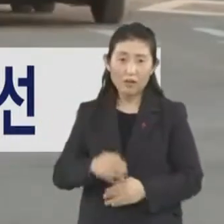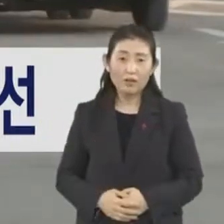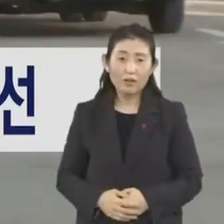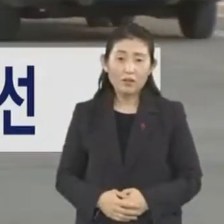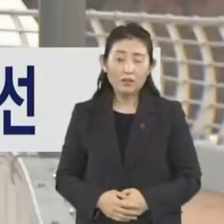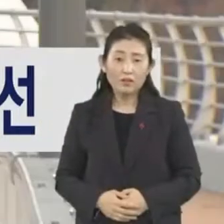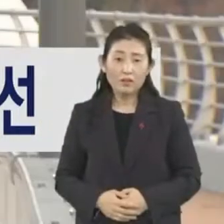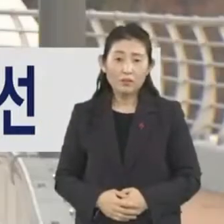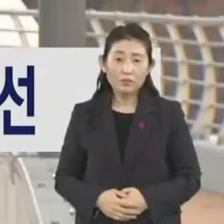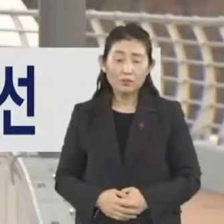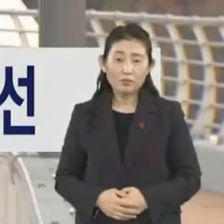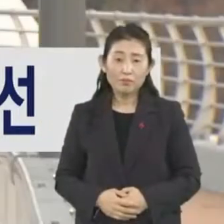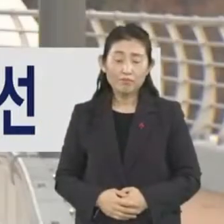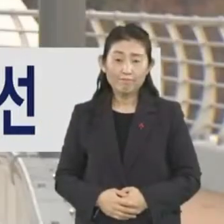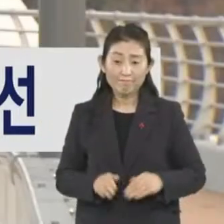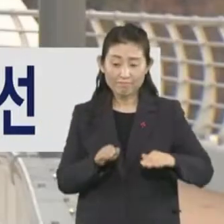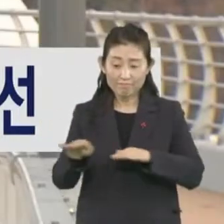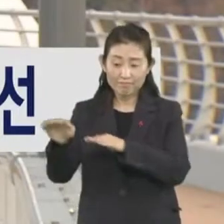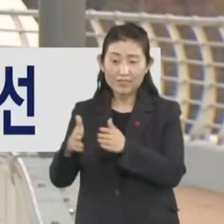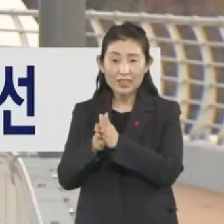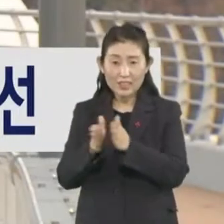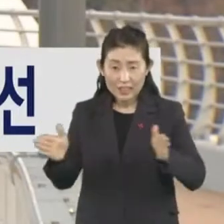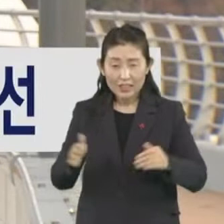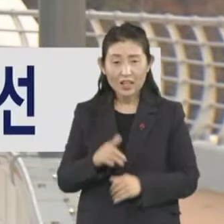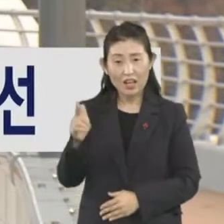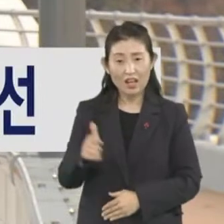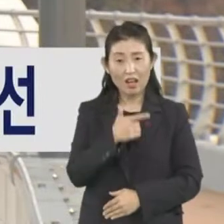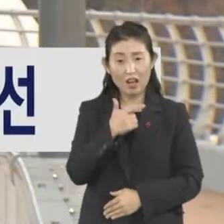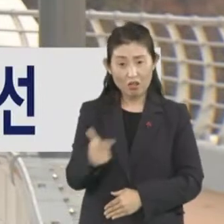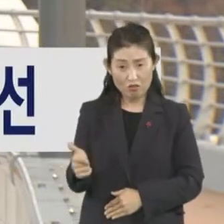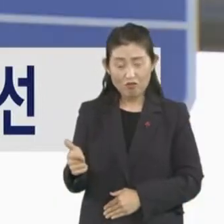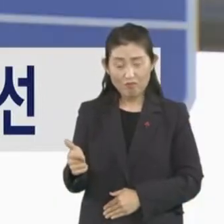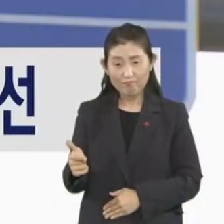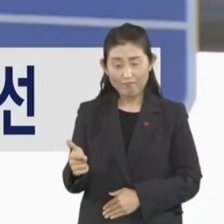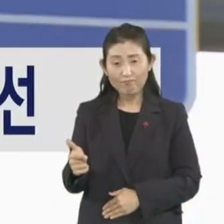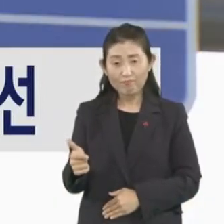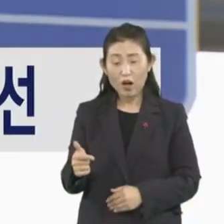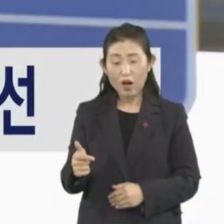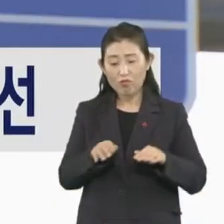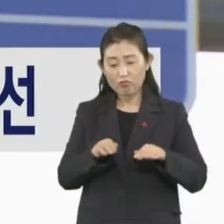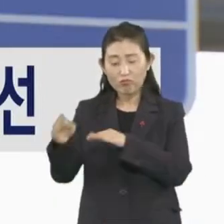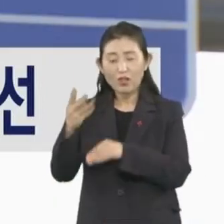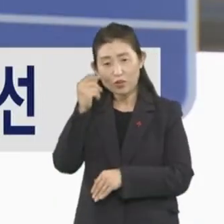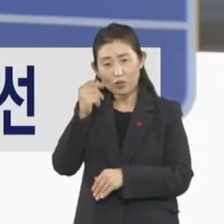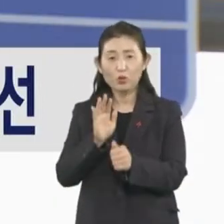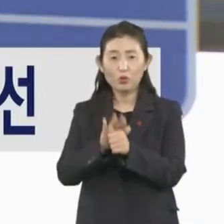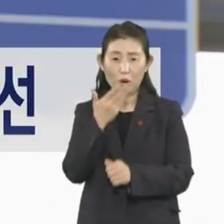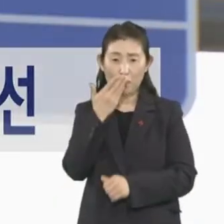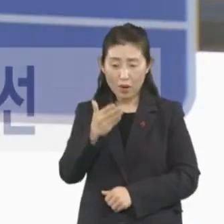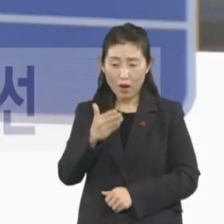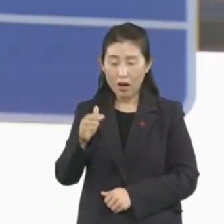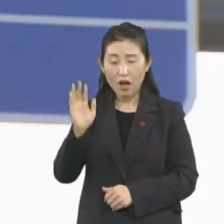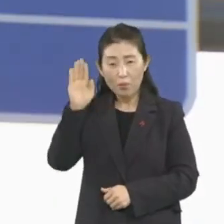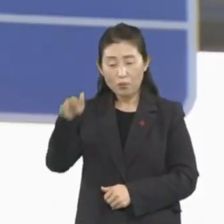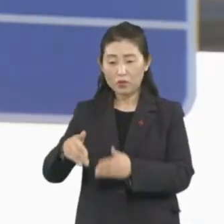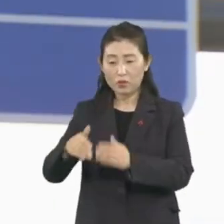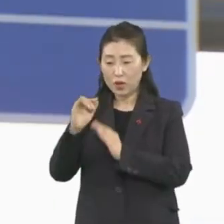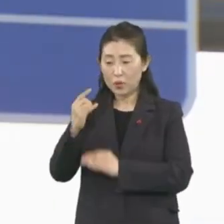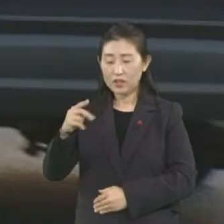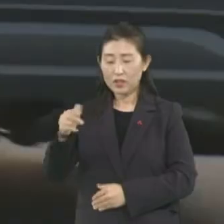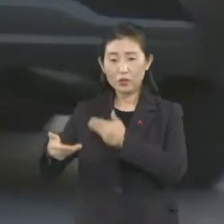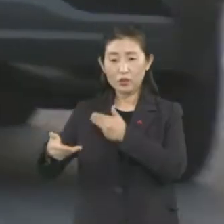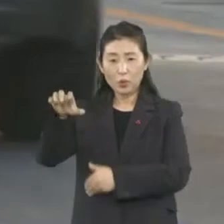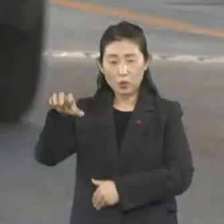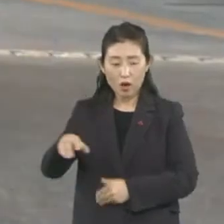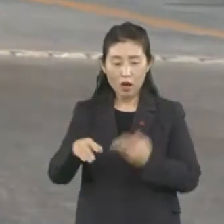한샘 대교 통행이 시작되면서 하루 2만 대 교통량 분산 이 가능하고 신설되는 회덕 ic 에서 둔 산과